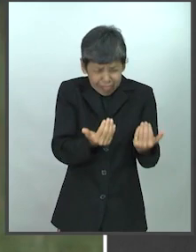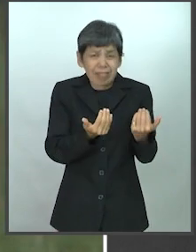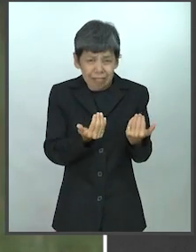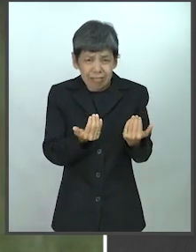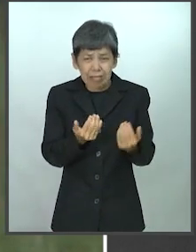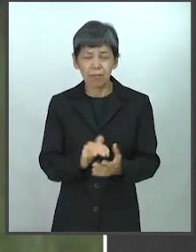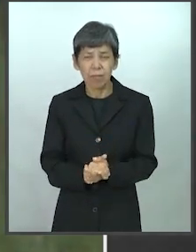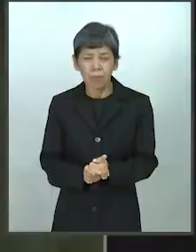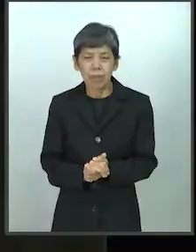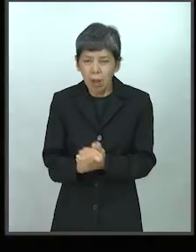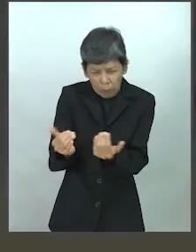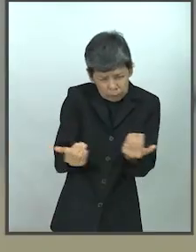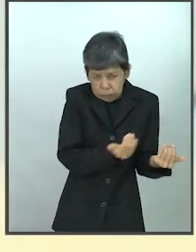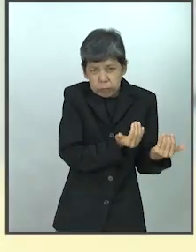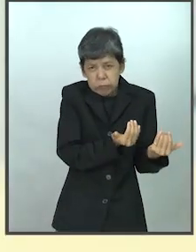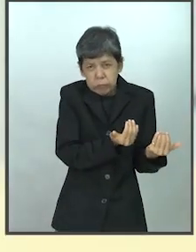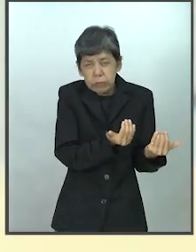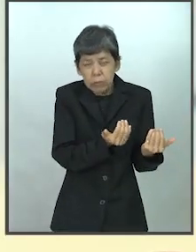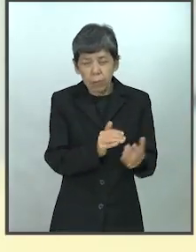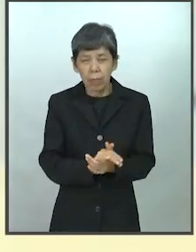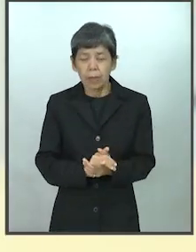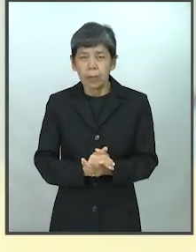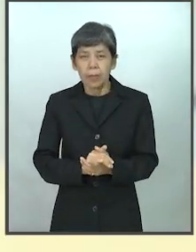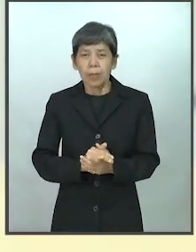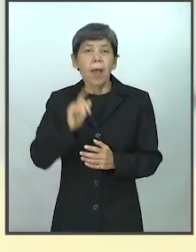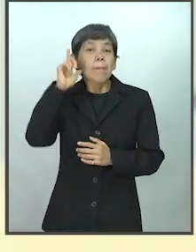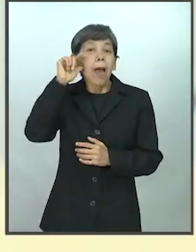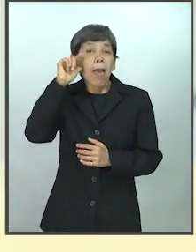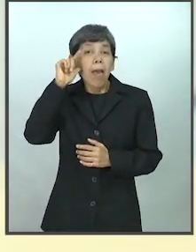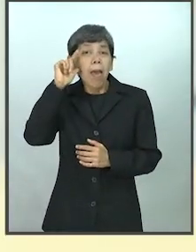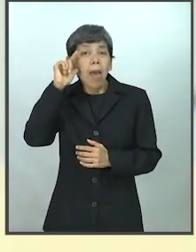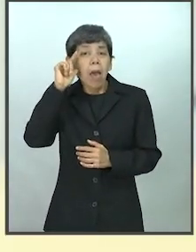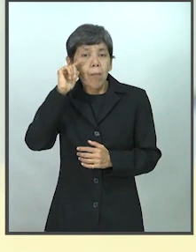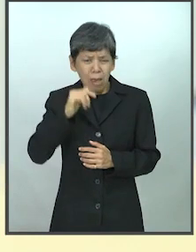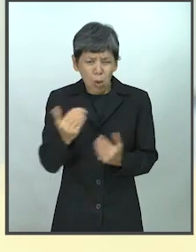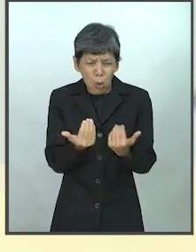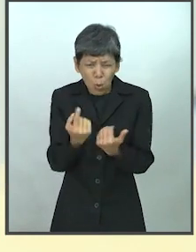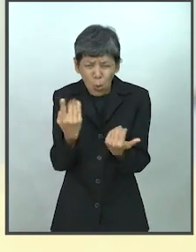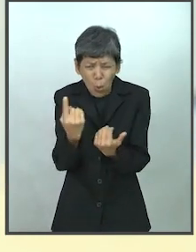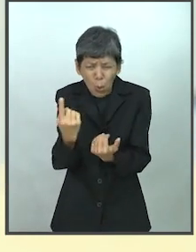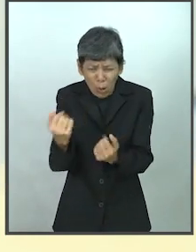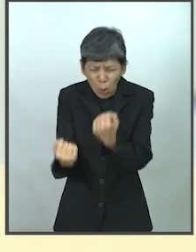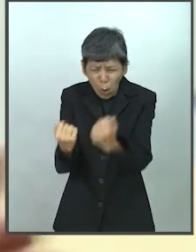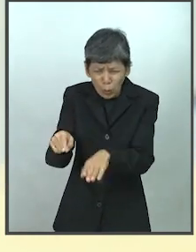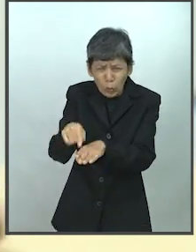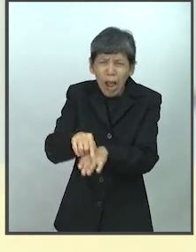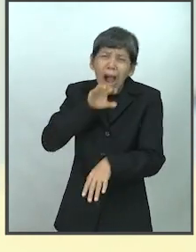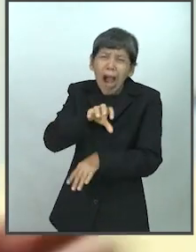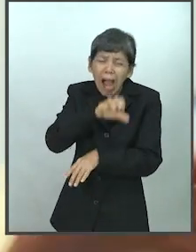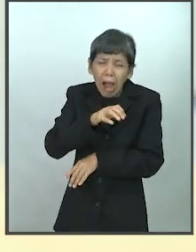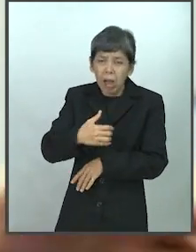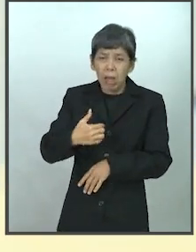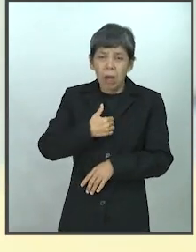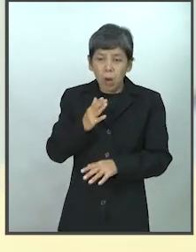ถออกมาข้างนอกแล้วแม่เด็กหรือเปล่าเขาบอกว่ามีเด็กอีกคนนึงอยู่ในรถเขาตะโกนต